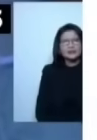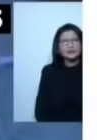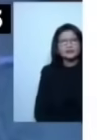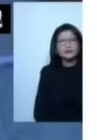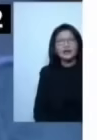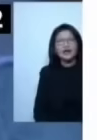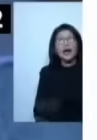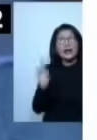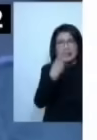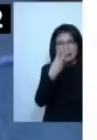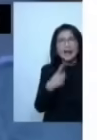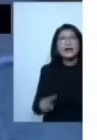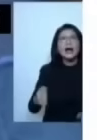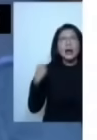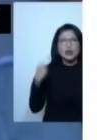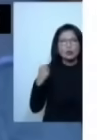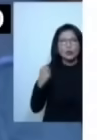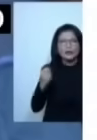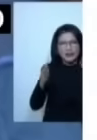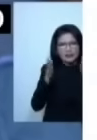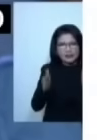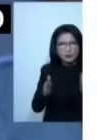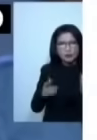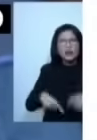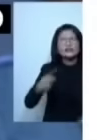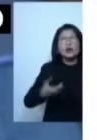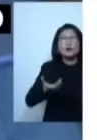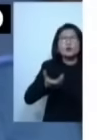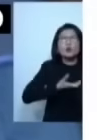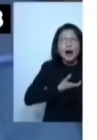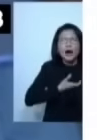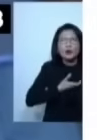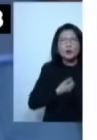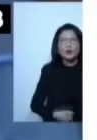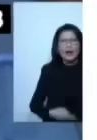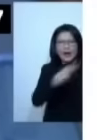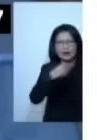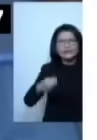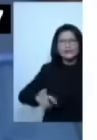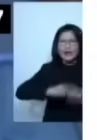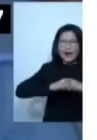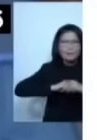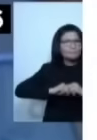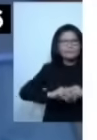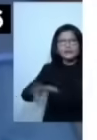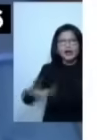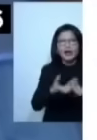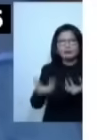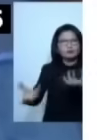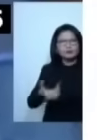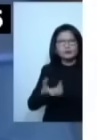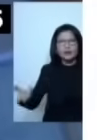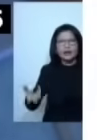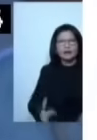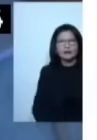kurang lebih sekitar 2 menit dan kemudian setelah menjawab para capres ini e saling memberikan tanggapan atau